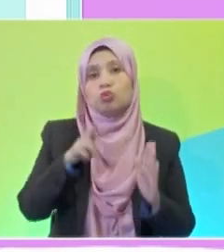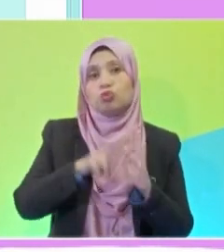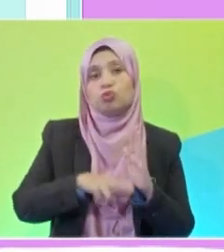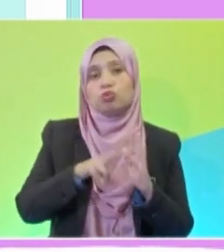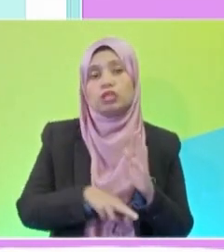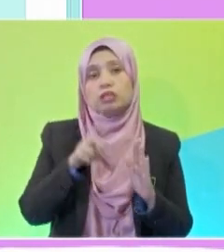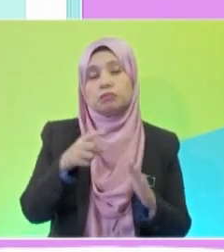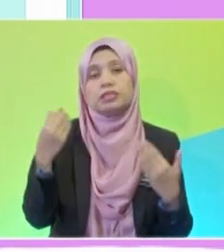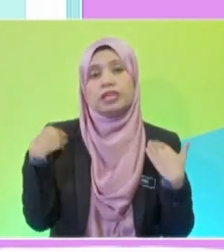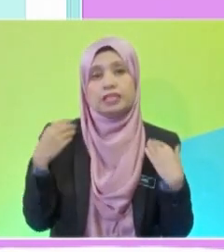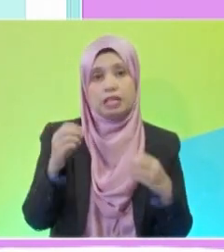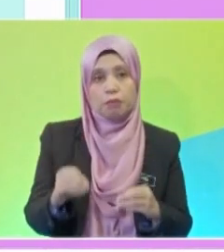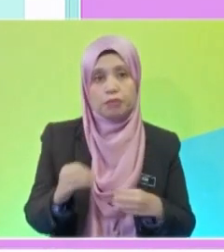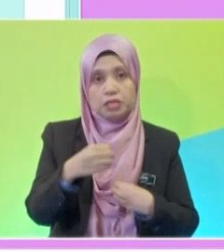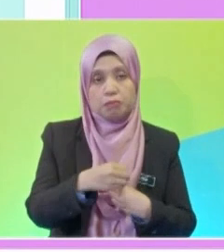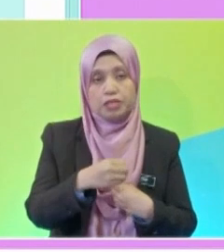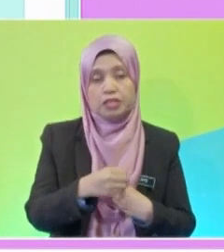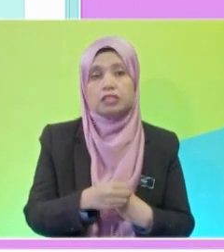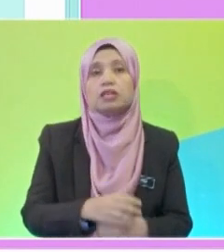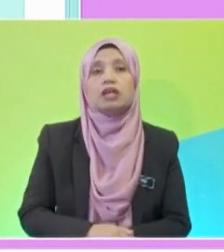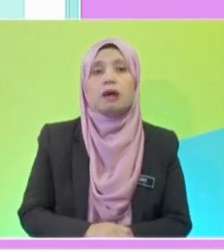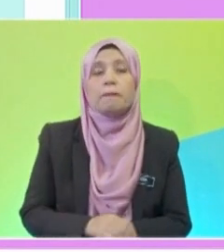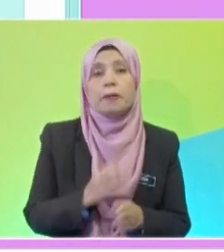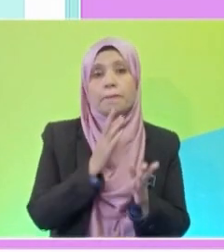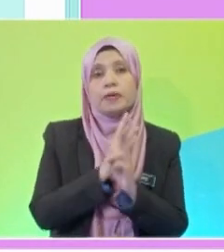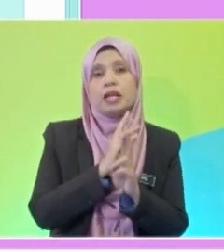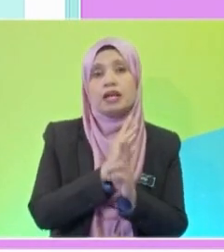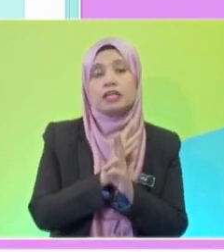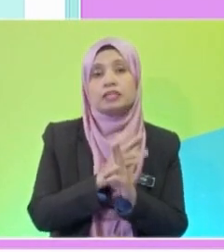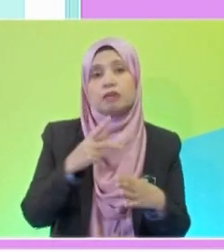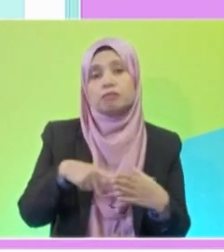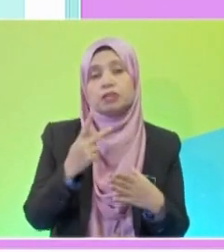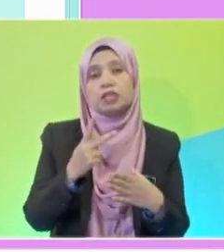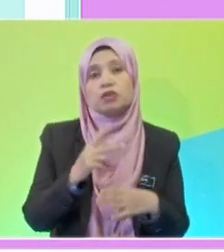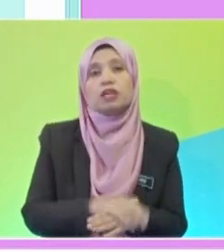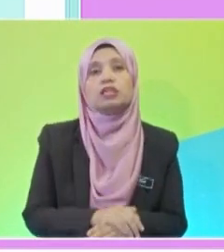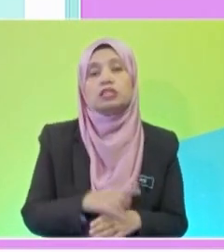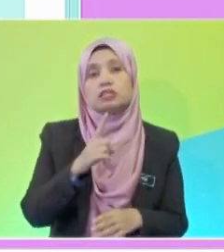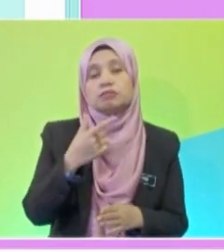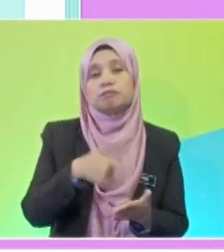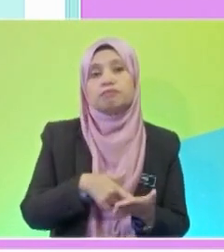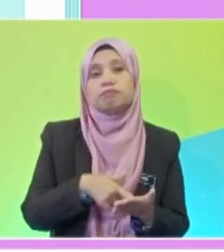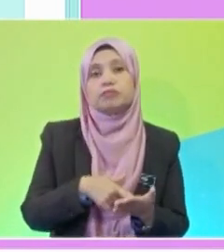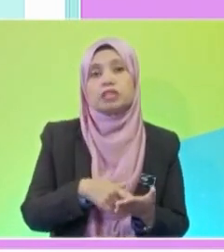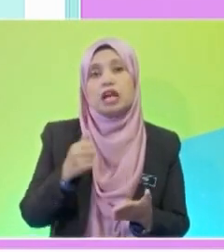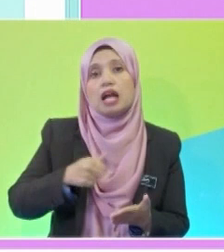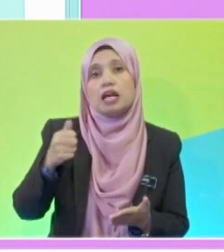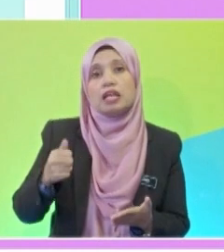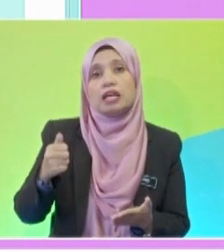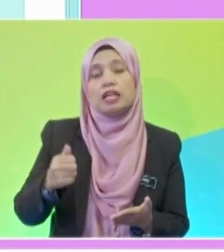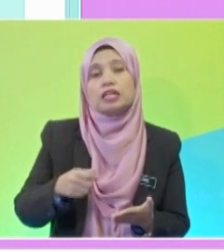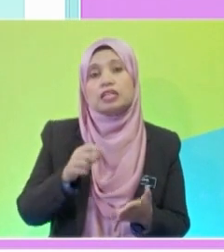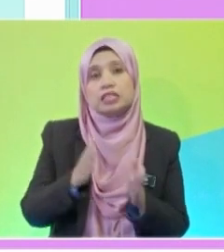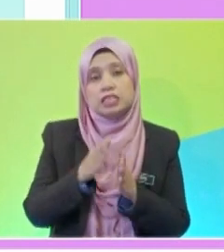pejabat. Itu sahaja berkaitan dengan pelarasan pengeluaran. Satu lagi adalah alat-alat kecil dan alat